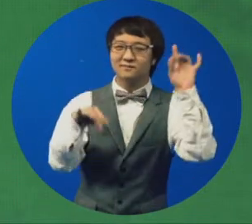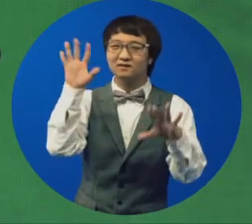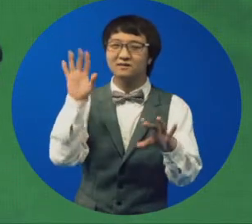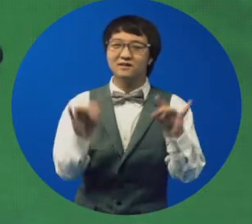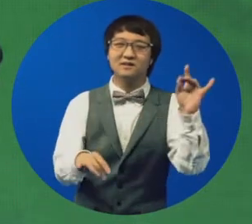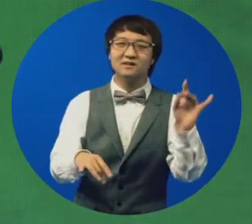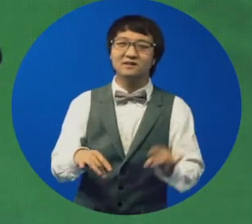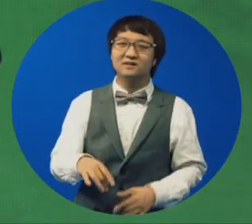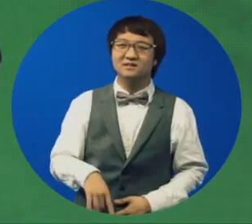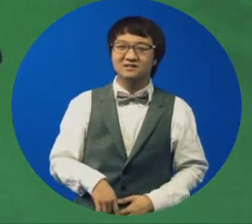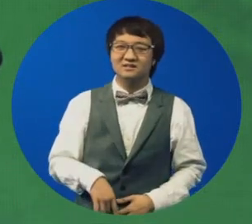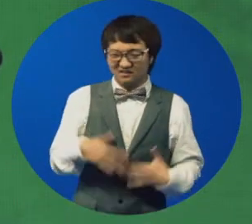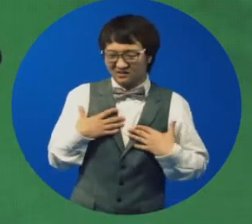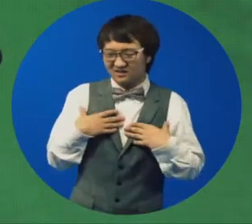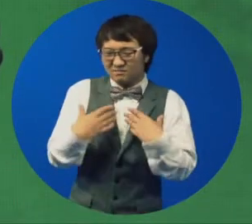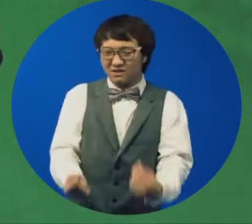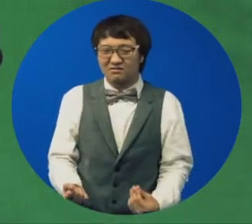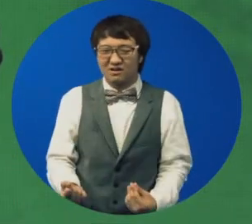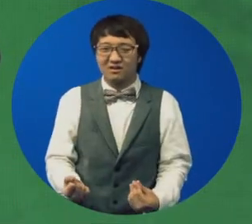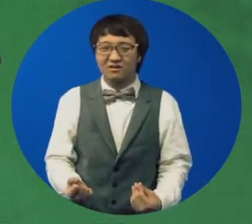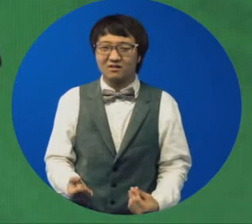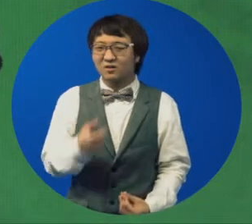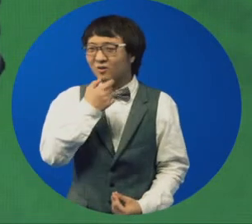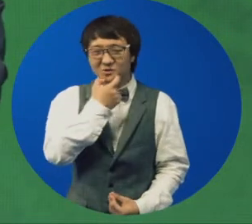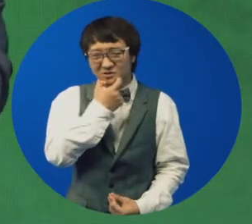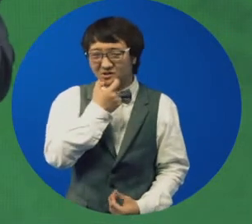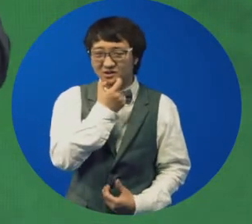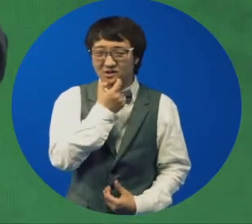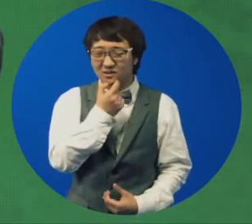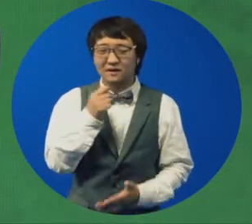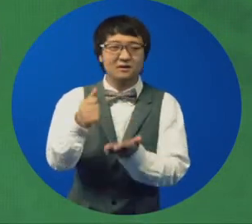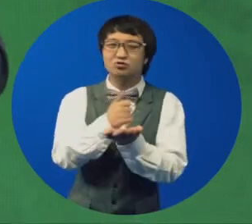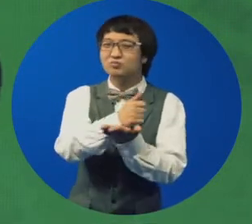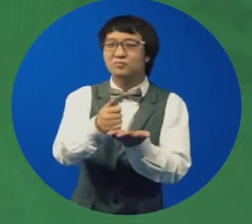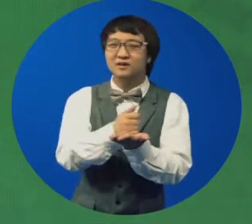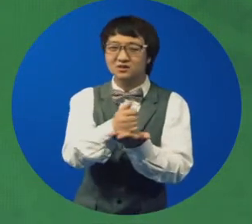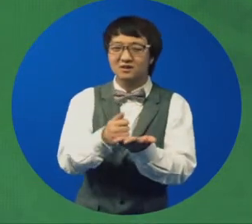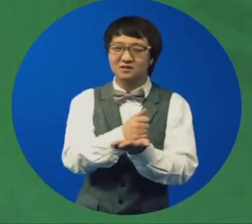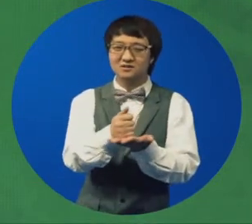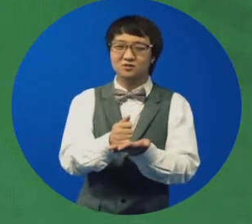실망과 거절을 경험하게 될 운명에 처할지도 모른다.